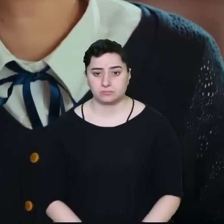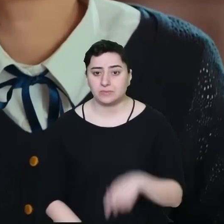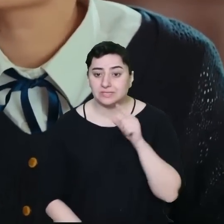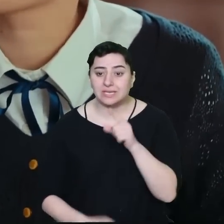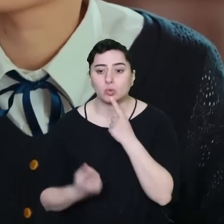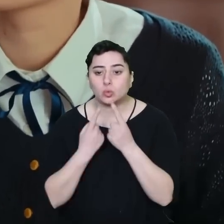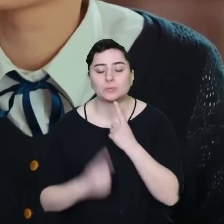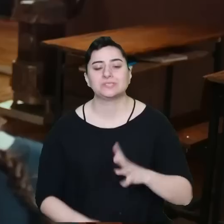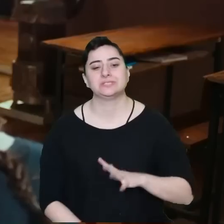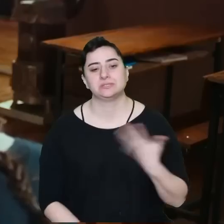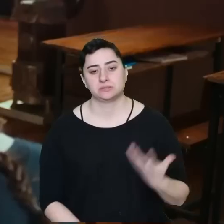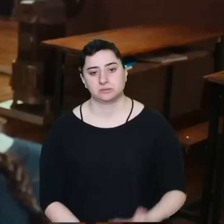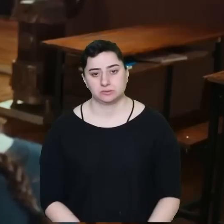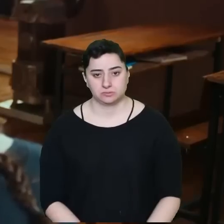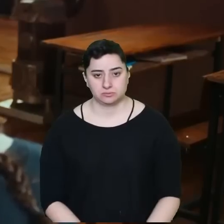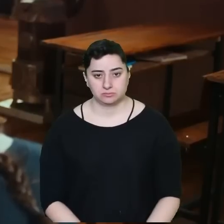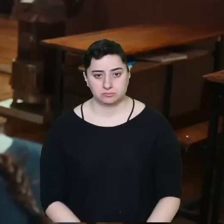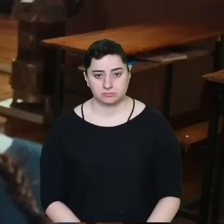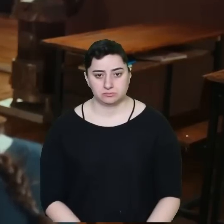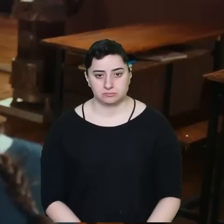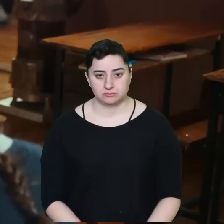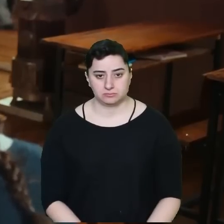Seninle konuşmak istemiyorum.